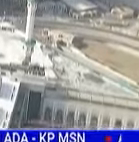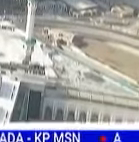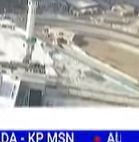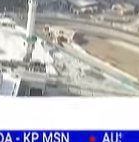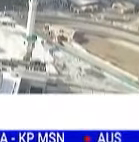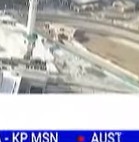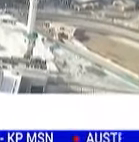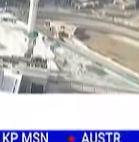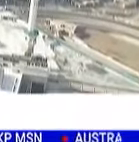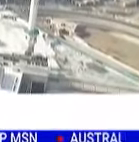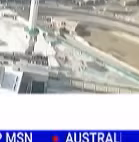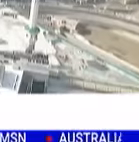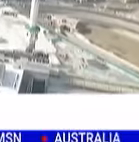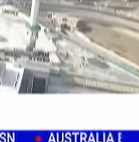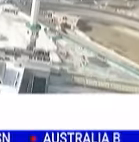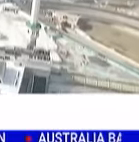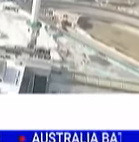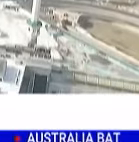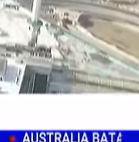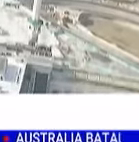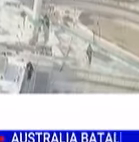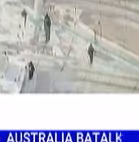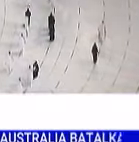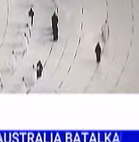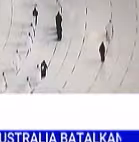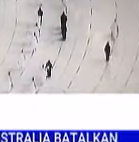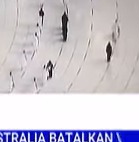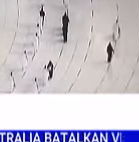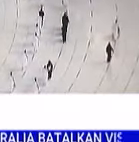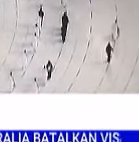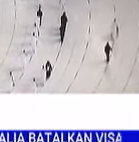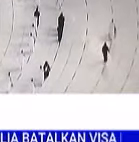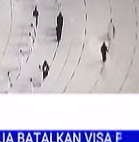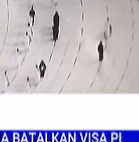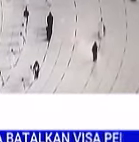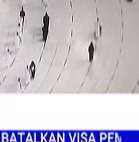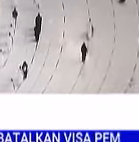Penangguhan ibadah umrah berkuat kuasa selama sebulan.